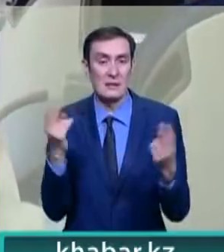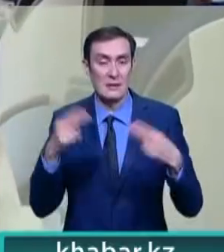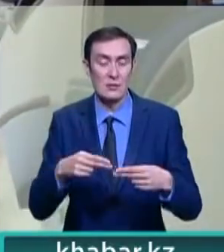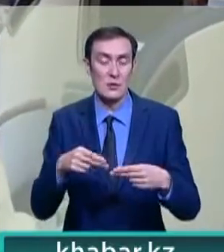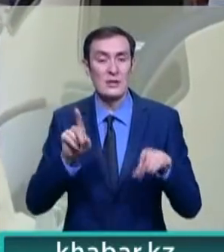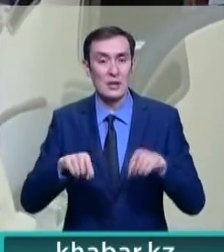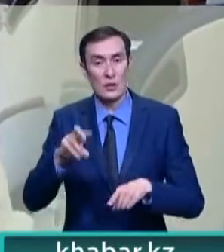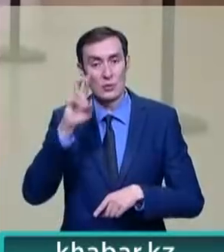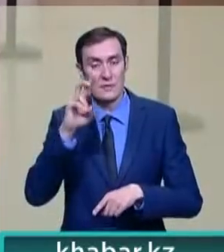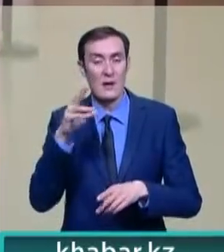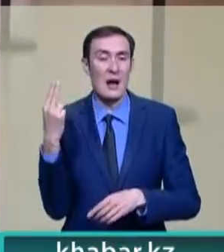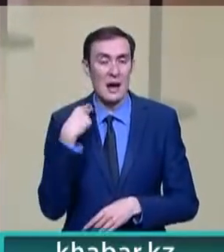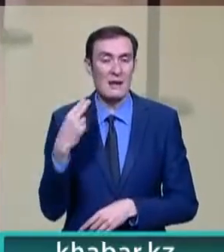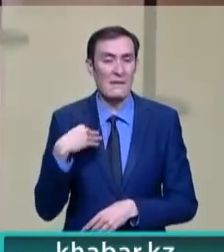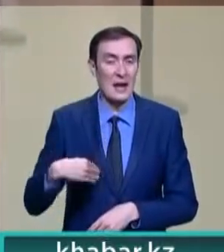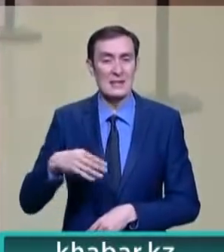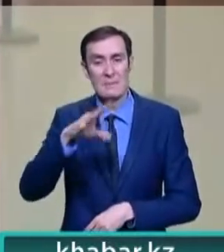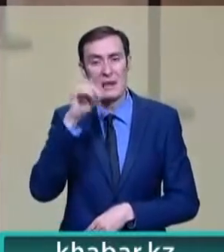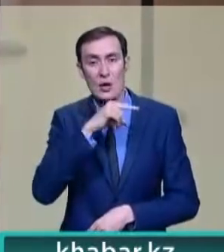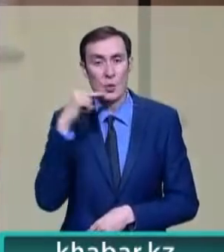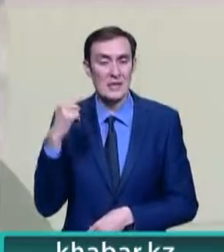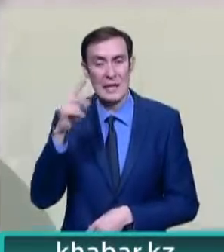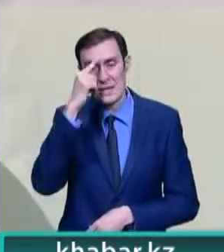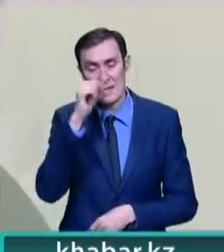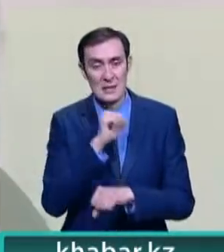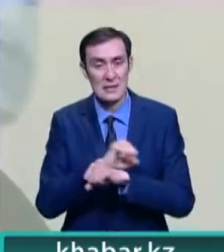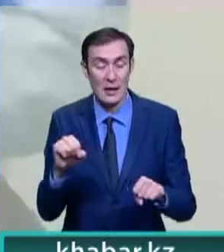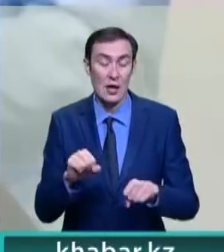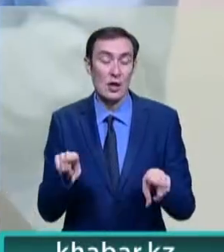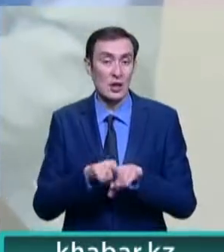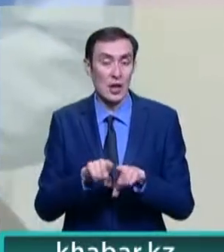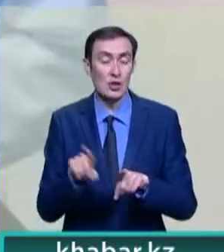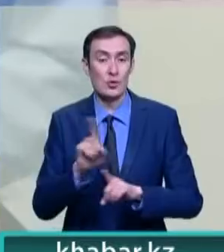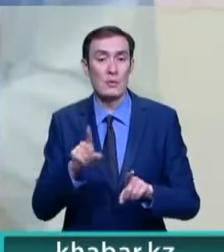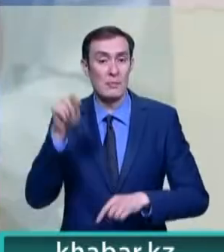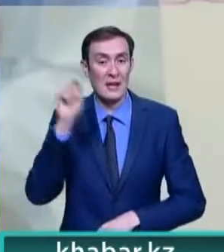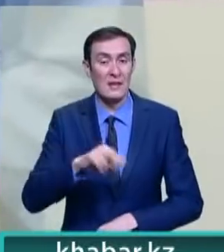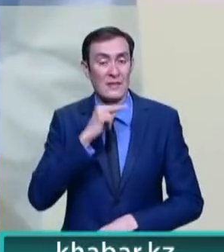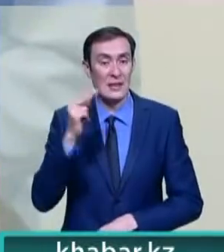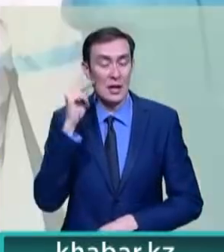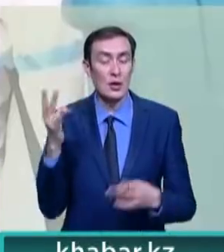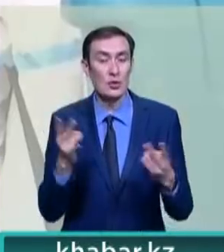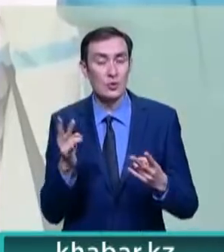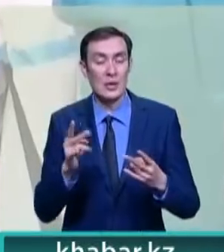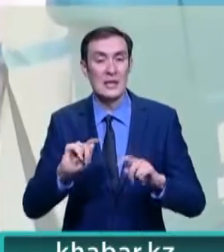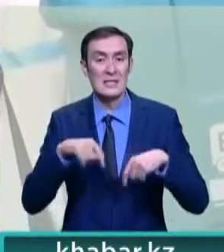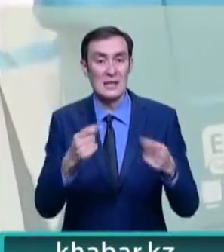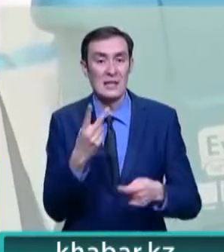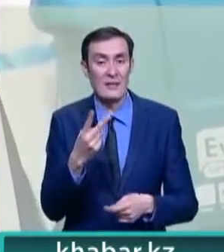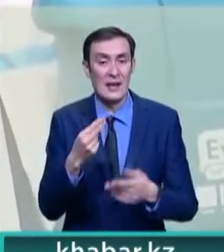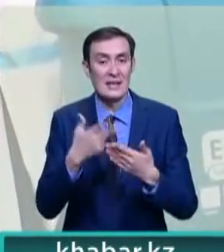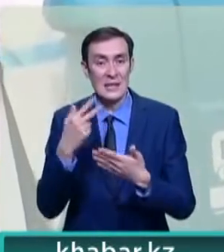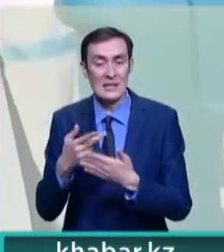этом списке Англия, Франция, Бельгия, Россия и Индия. Кроме того, теперь, чтобы попасть в Поднебесную, нужно сдать 2 теста